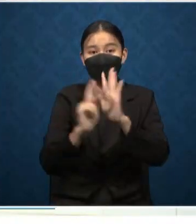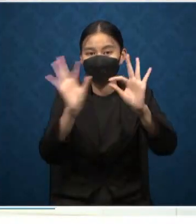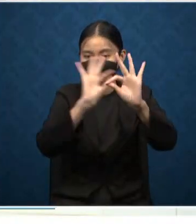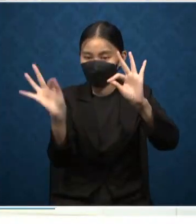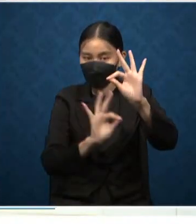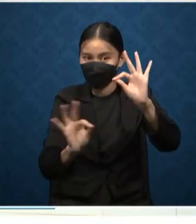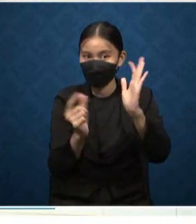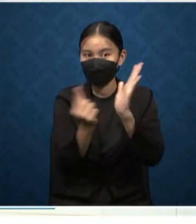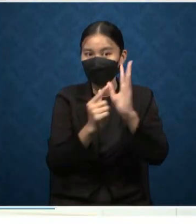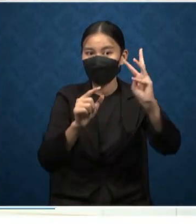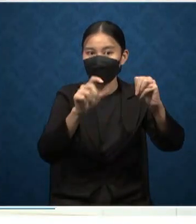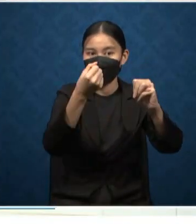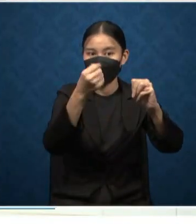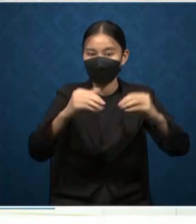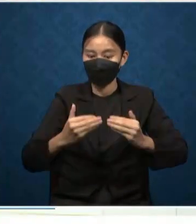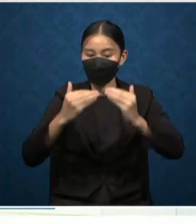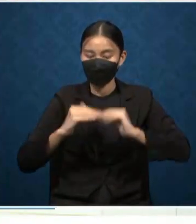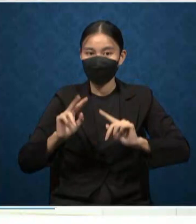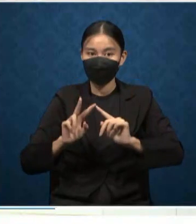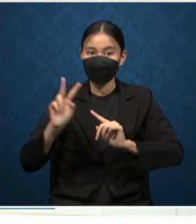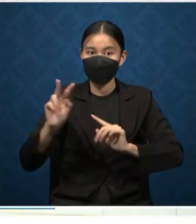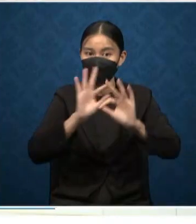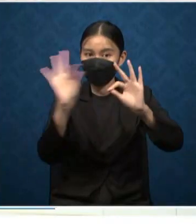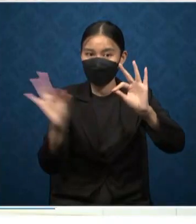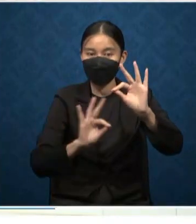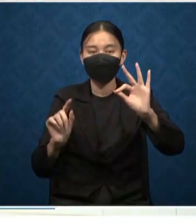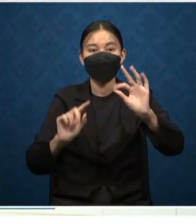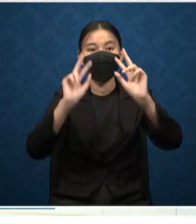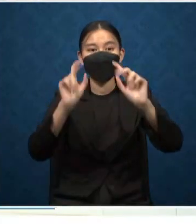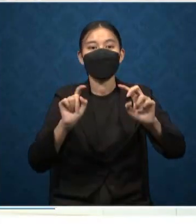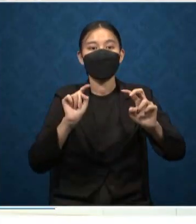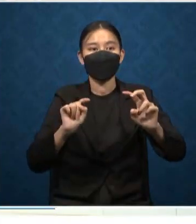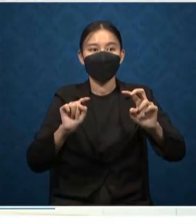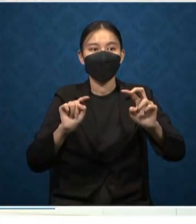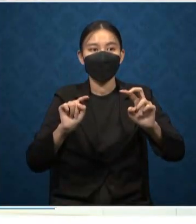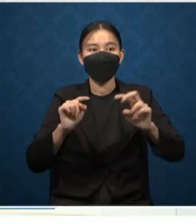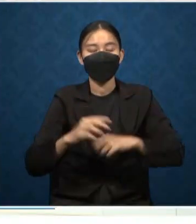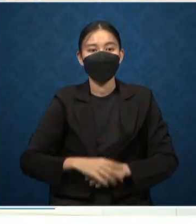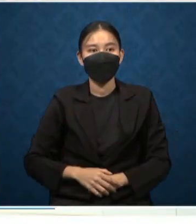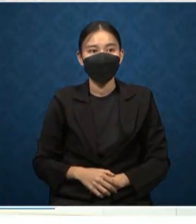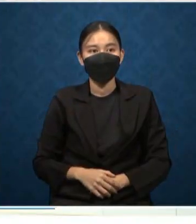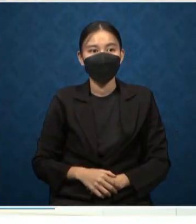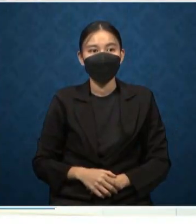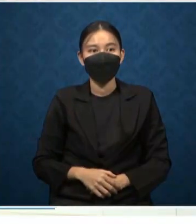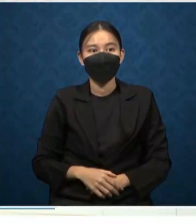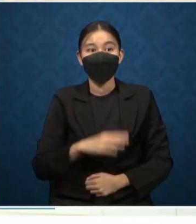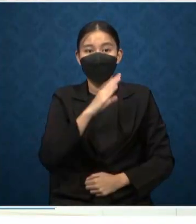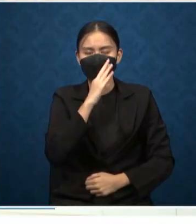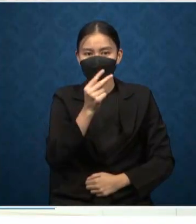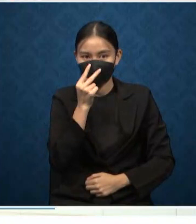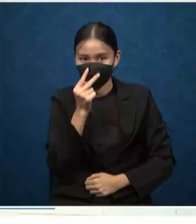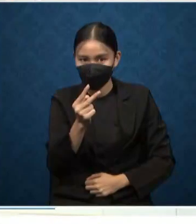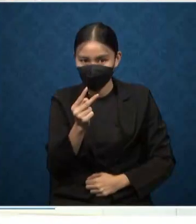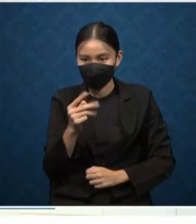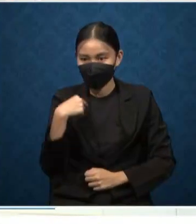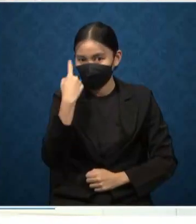เอให้อยู่ในมะ Tong so.ซึงเขียนว่าในหมวดนี้นั่ก็คอมั พูกติดในเรื่องของถ้าเราพบพิธิการ